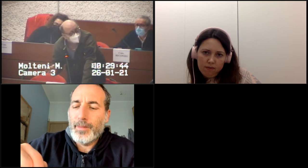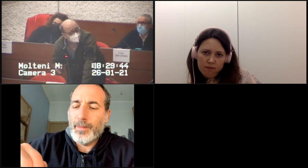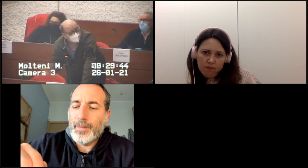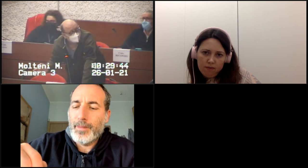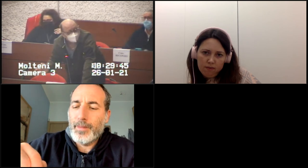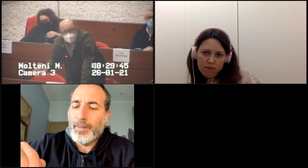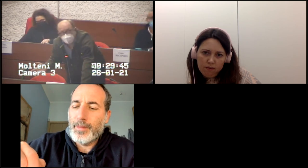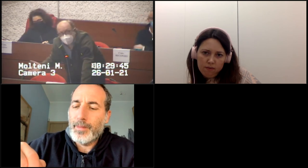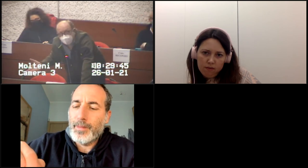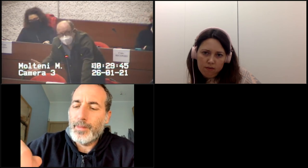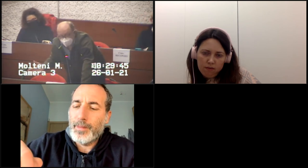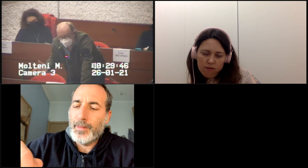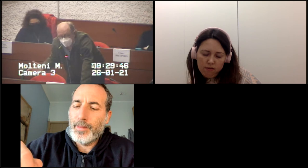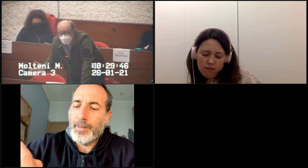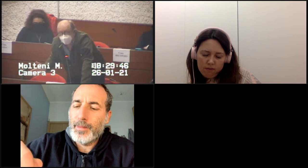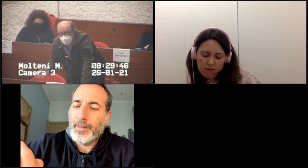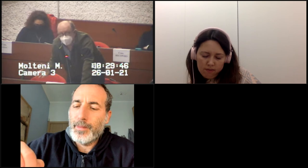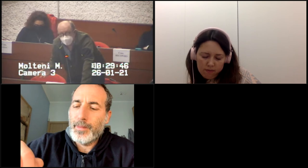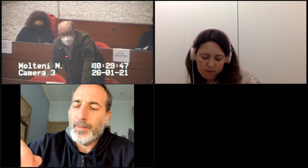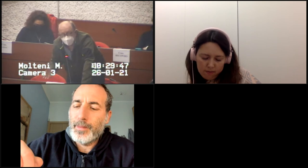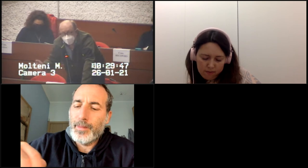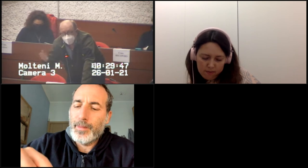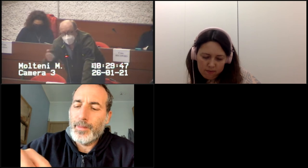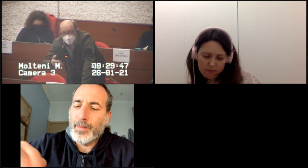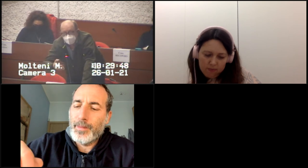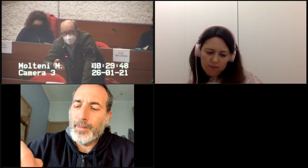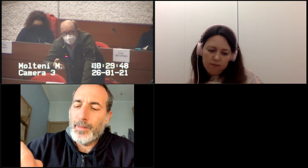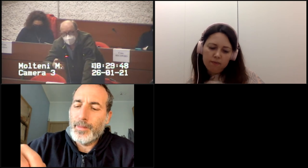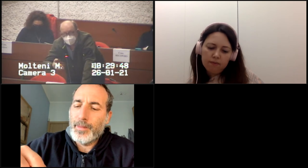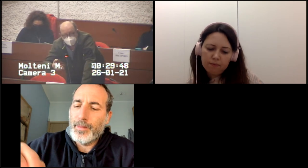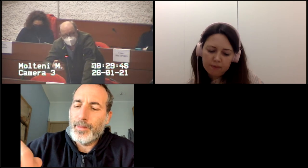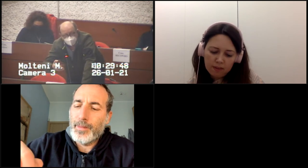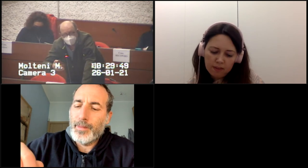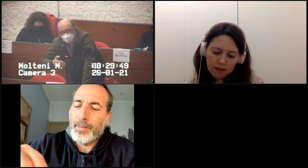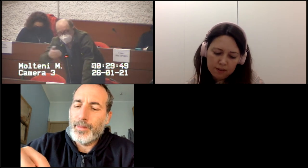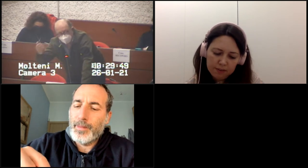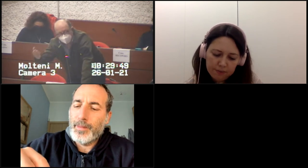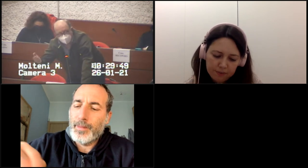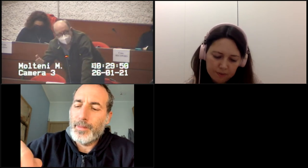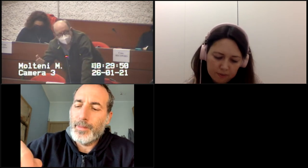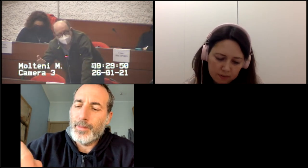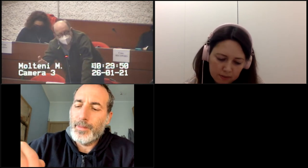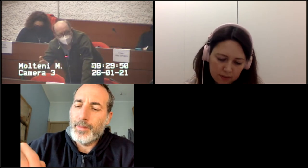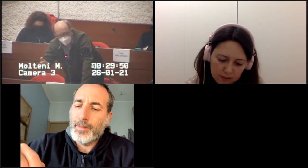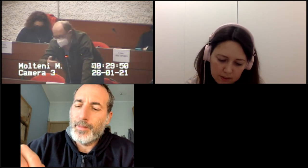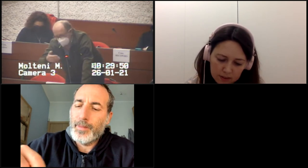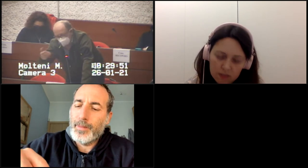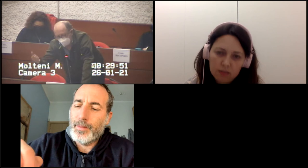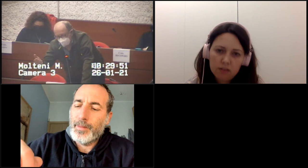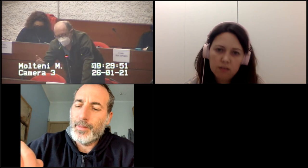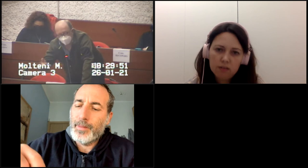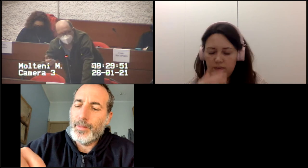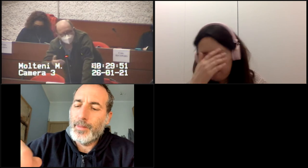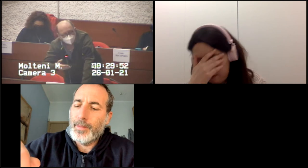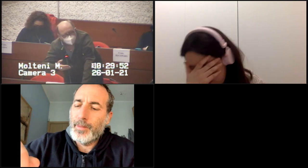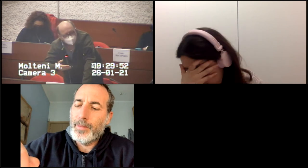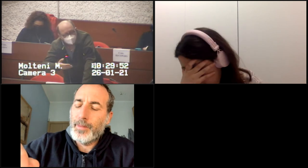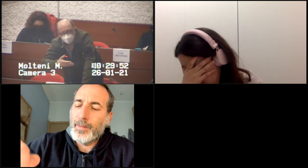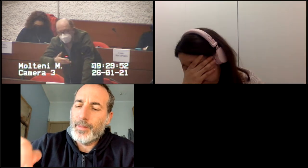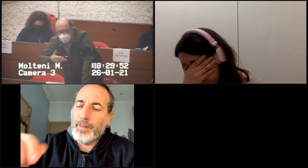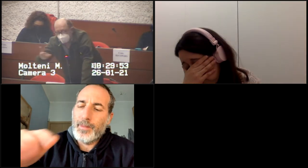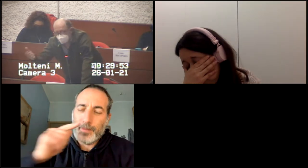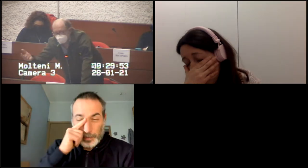senso non è, nessuno è stato esente, per cui se scusiamo, tra virgolette, niente da scusare il